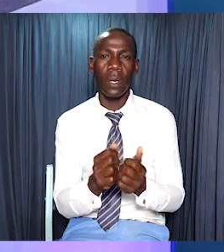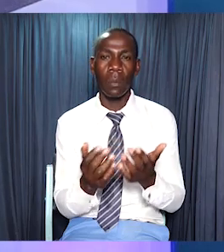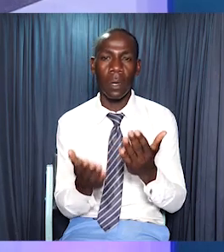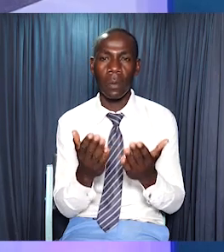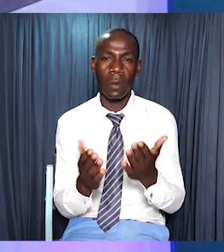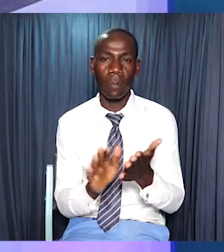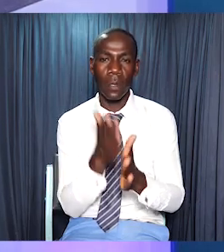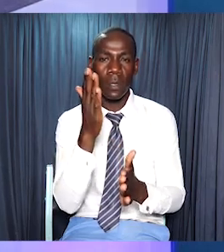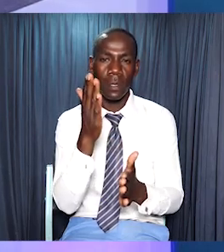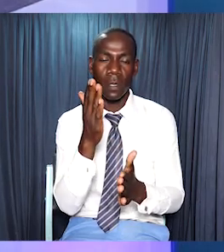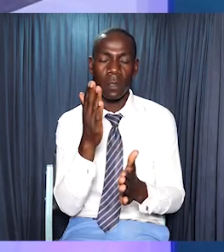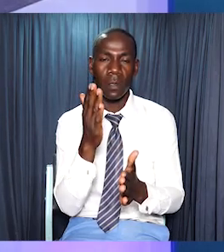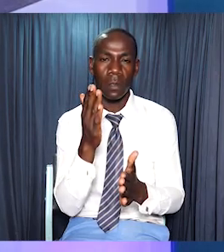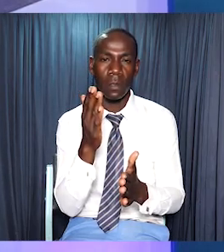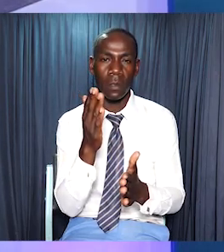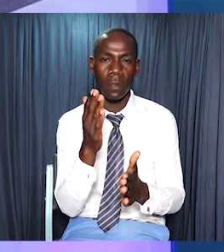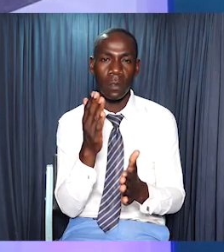haraka. That's why you can make haste.